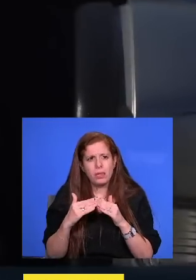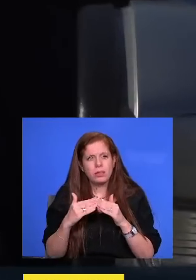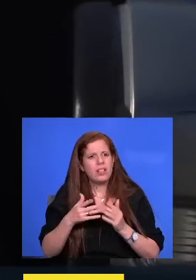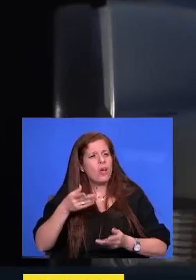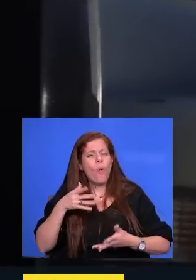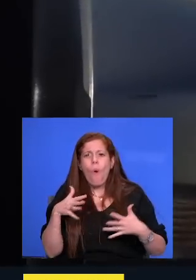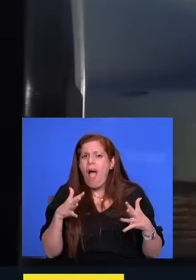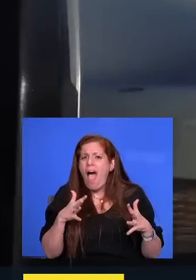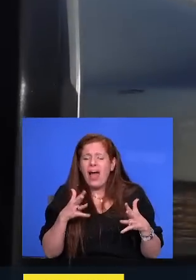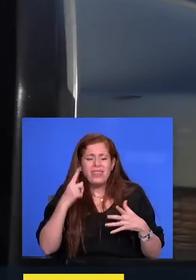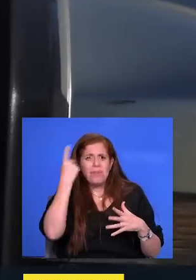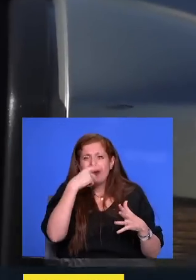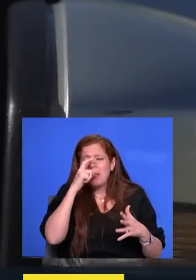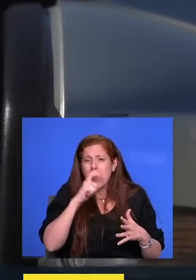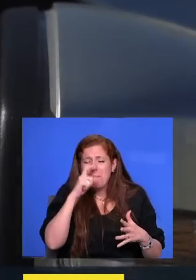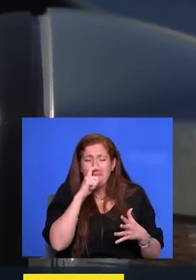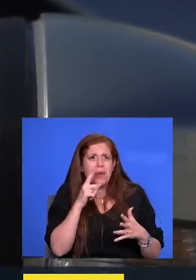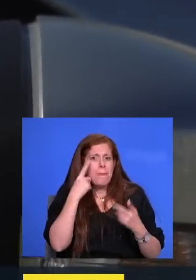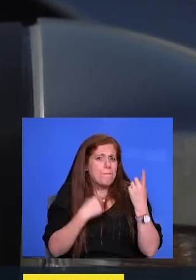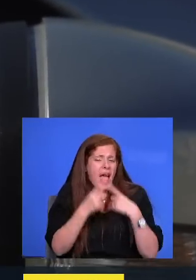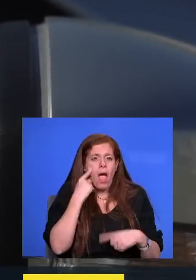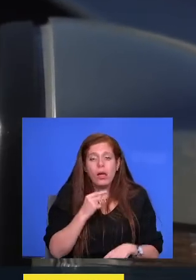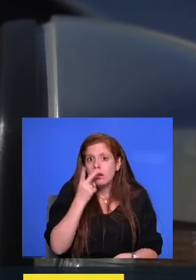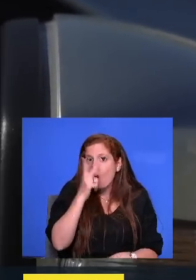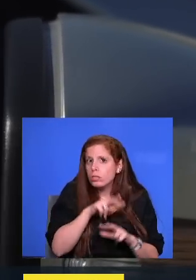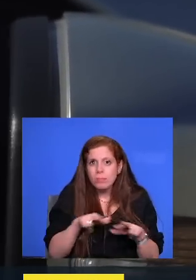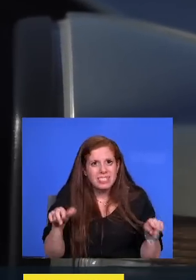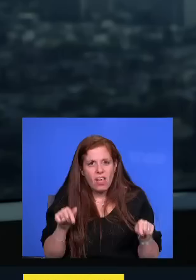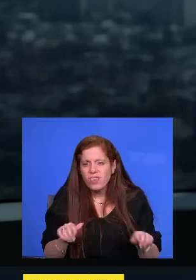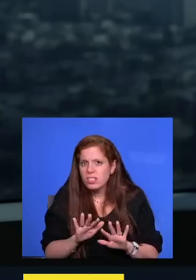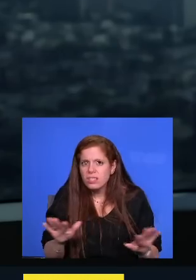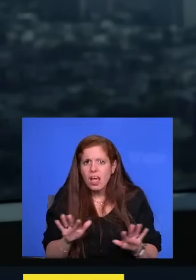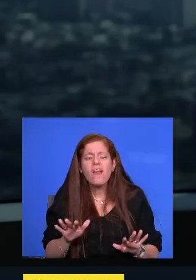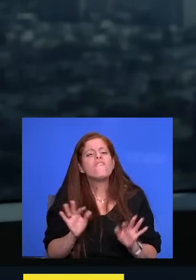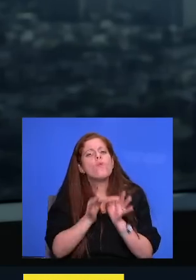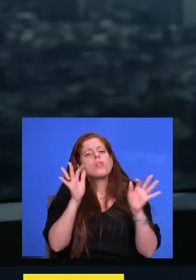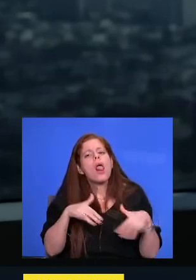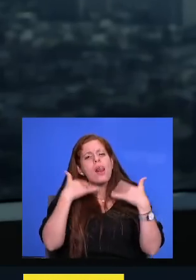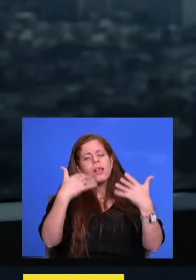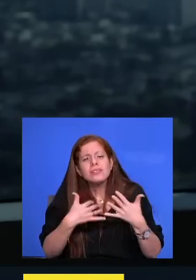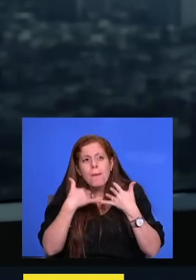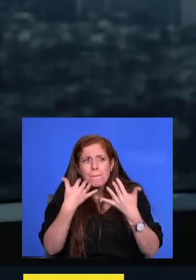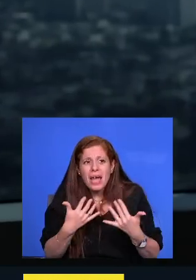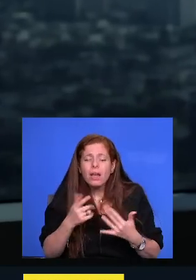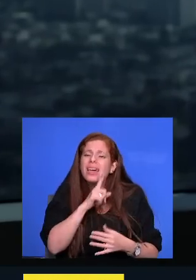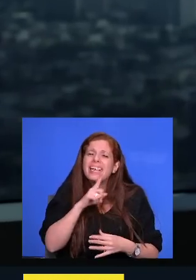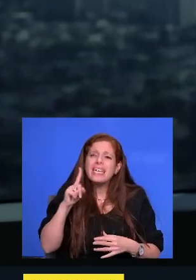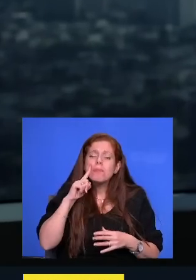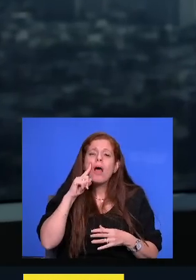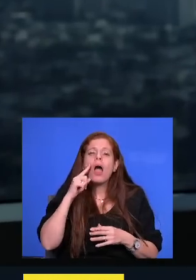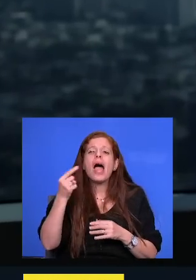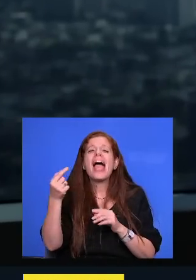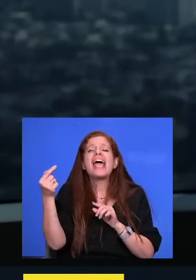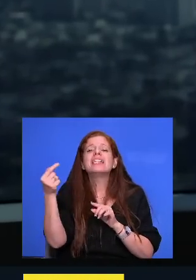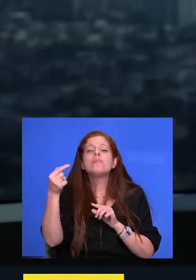מלוכלכות, הוא בכה, אני אף פעם לא ראיתי אותו במצב כזה. ואז הוא התחיל לספר לי שם שאמא הם הכניסו לאצבעות,